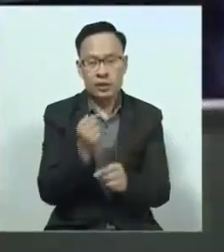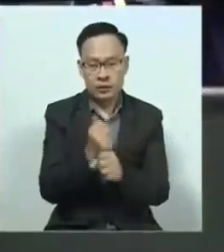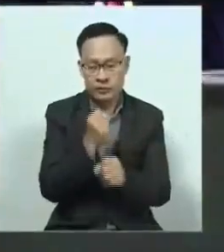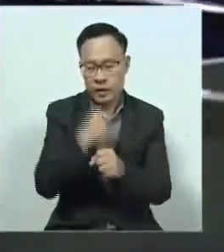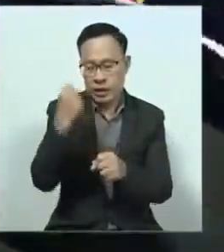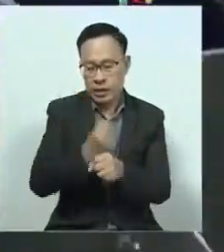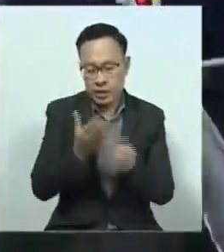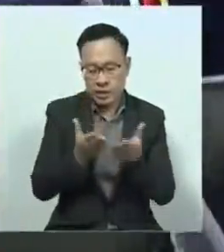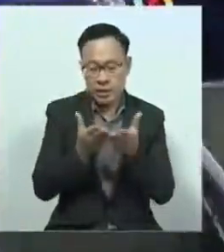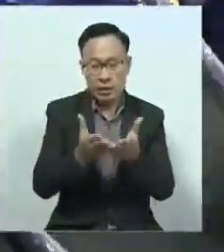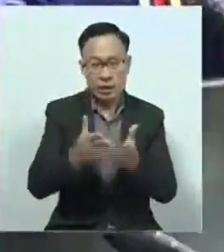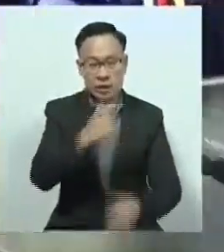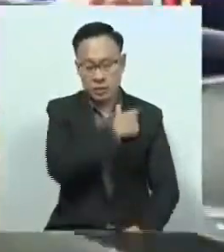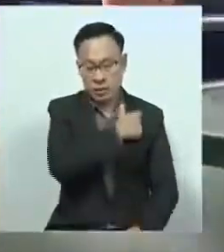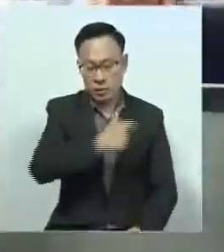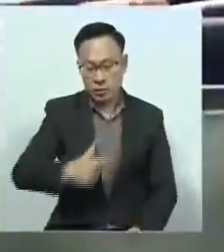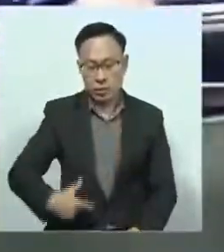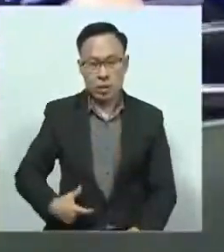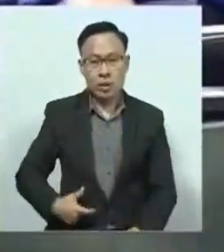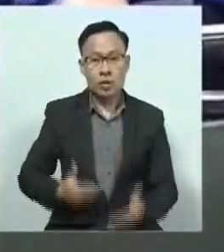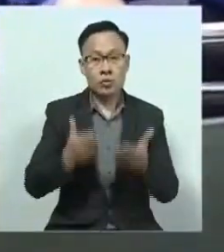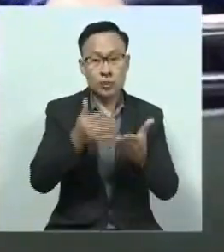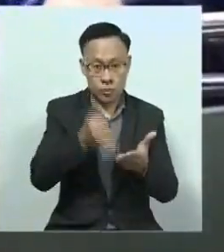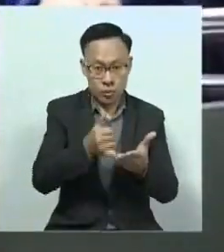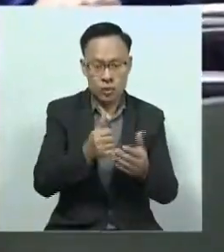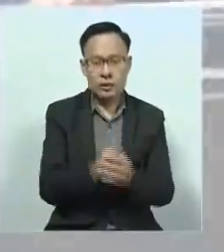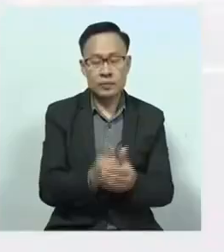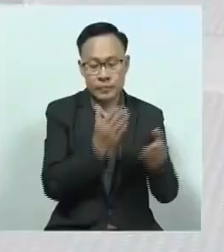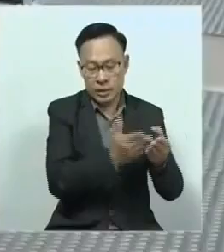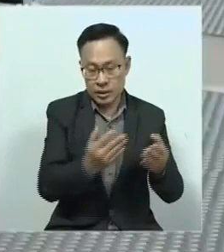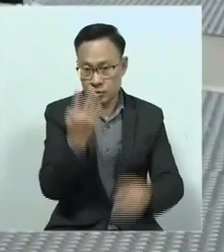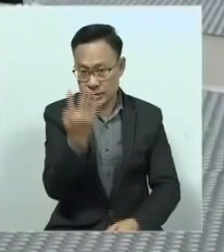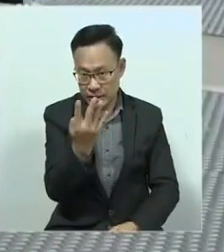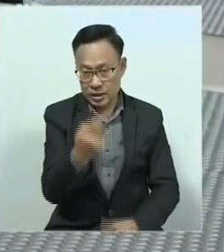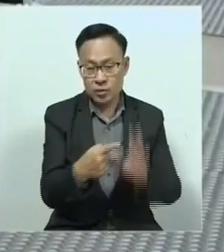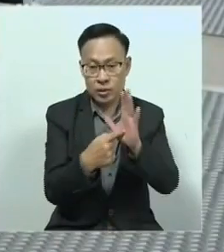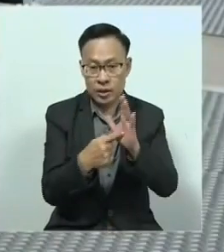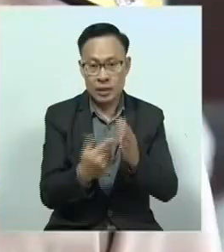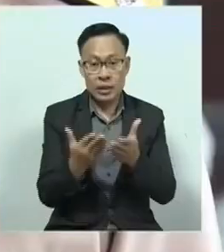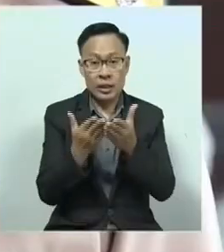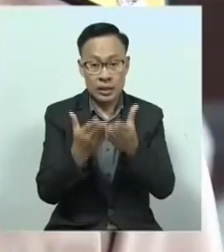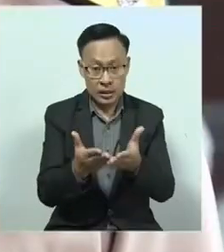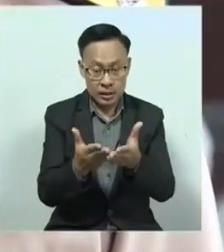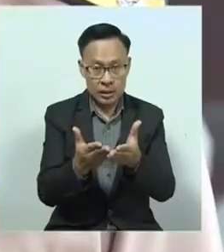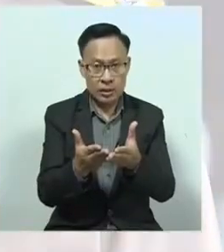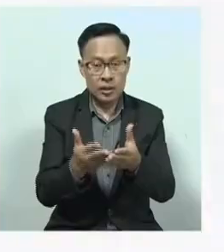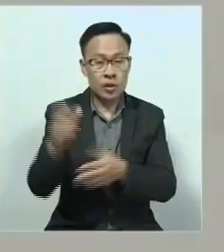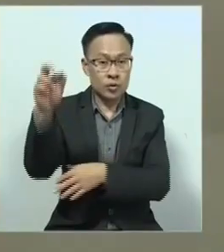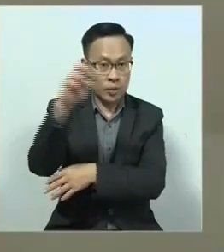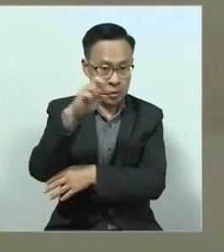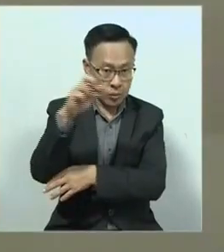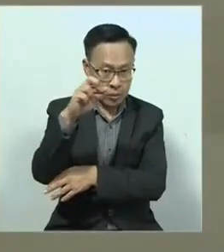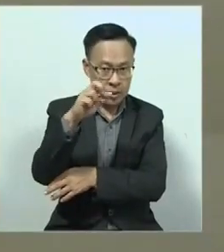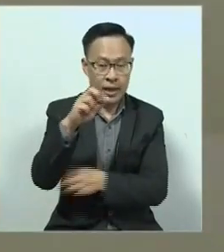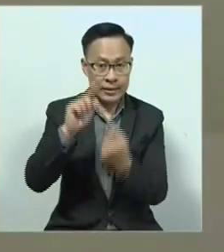พระที่นั่งสี่ลำเนี่ยจะพายท่านกบินก็มีเรือพระที่นั่งเรือพระที่นั่งสุพรรณหง